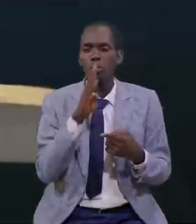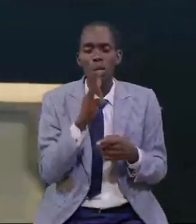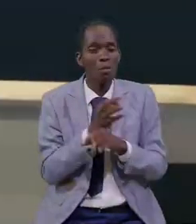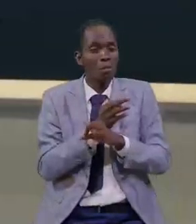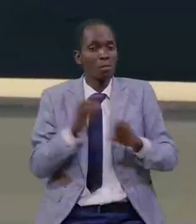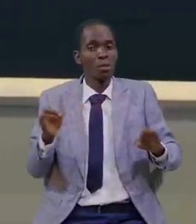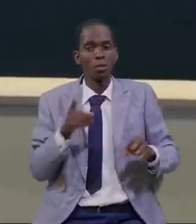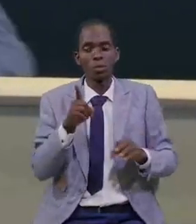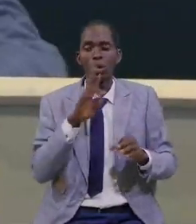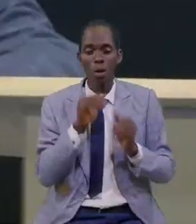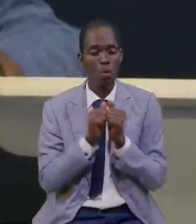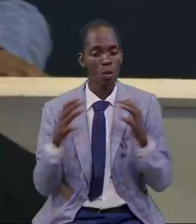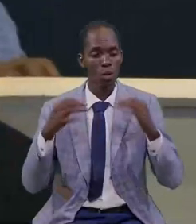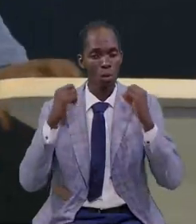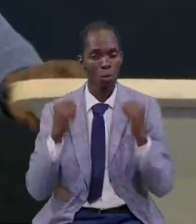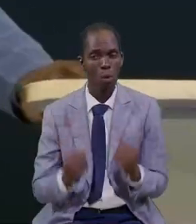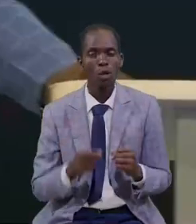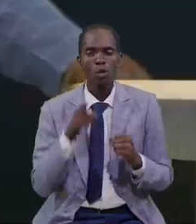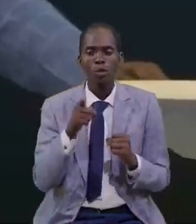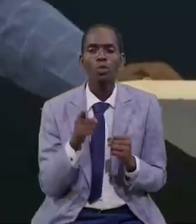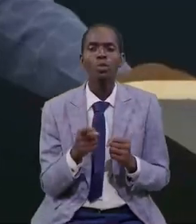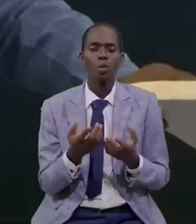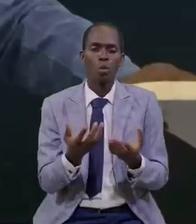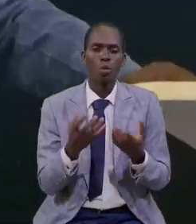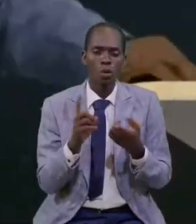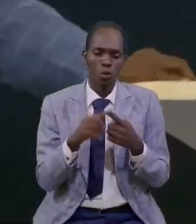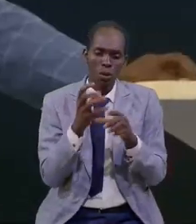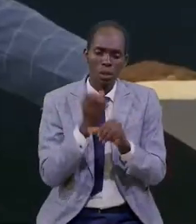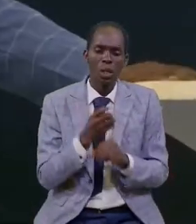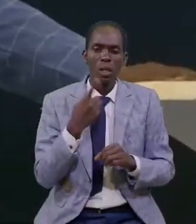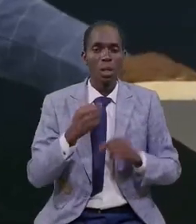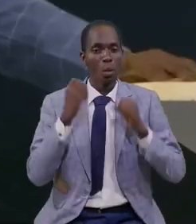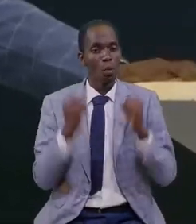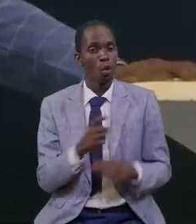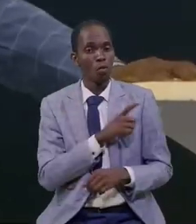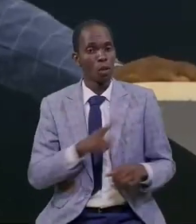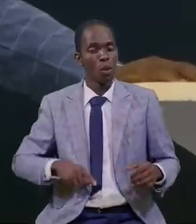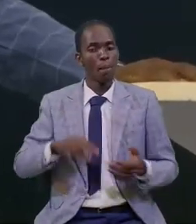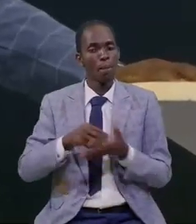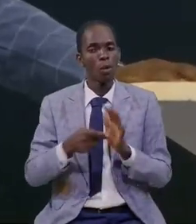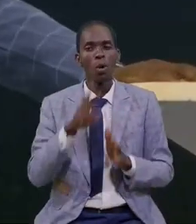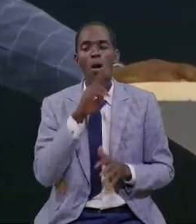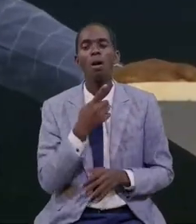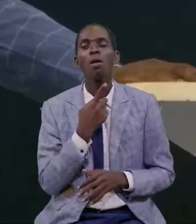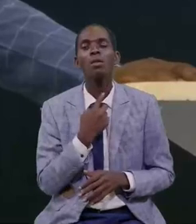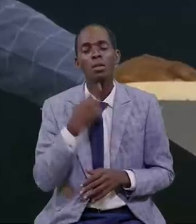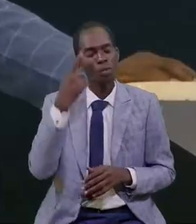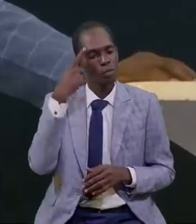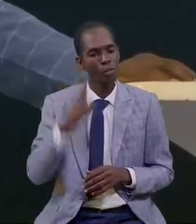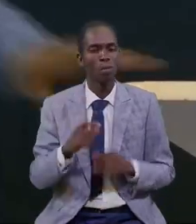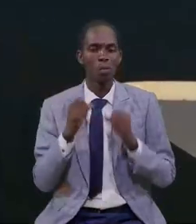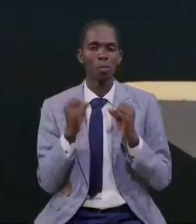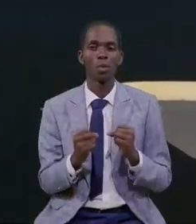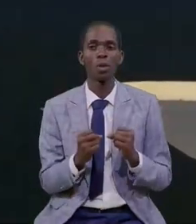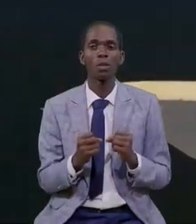impuissant impotent tu veux recevoir la puissance du Seigneur tu as soif et tu crois